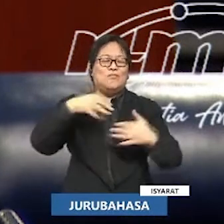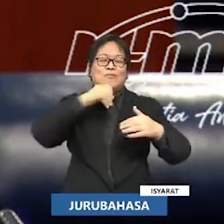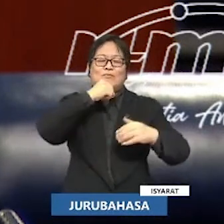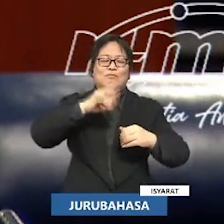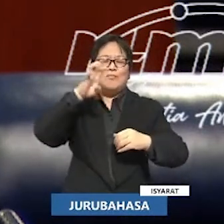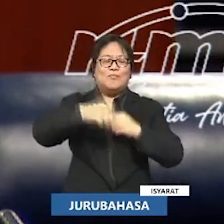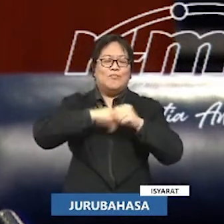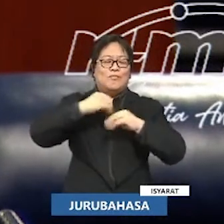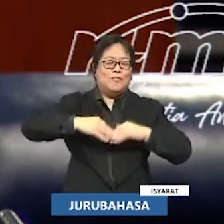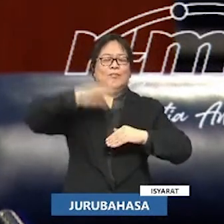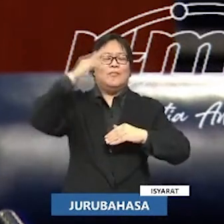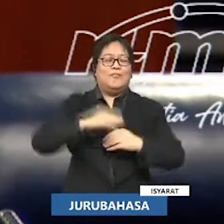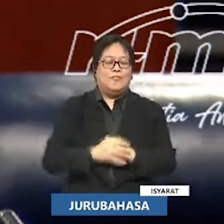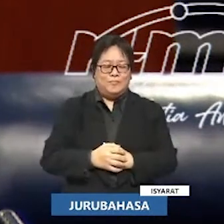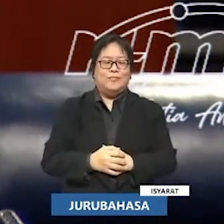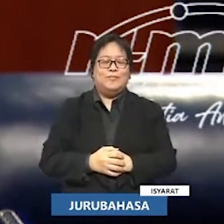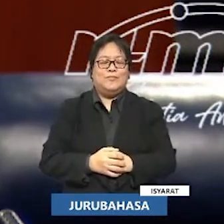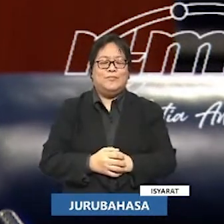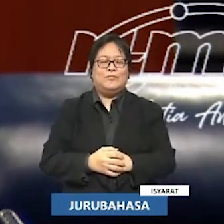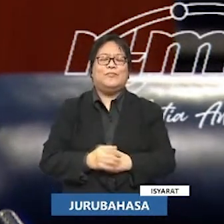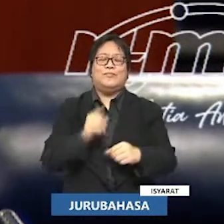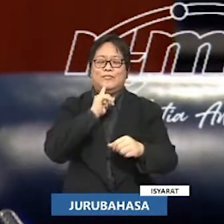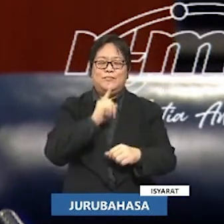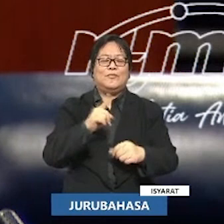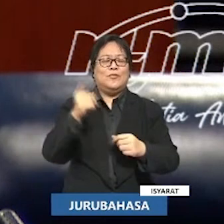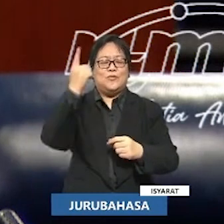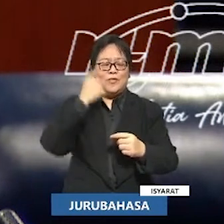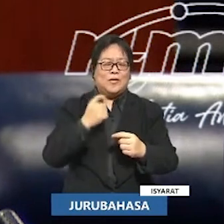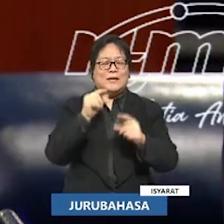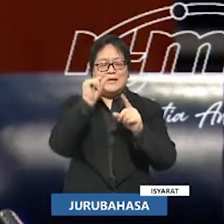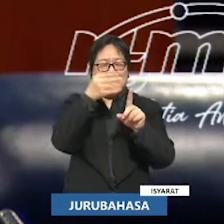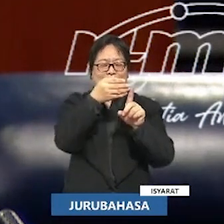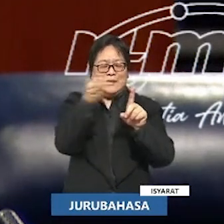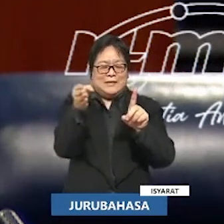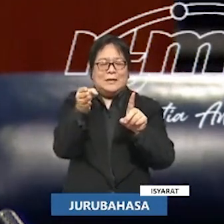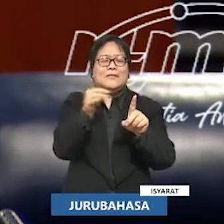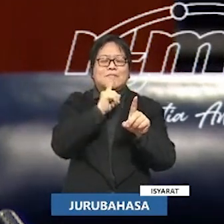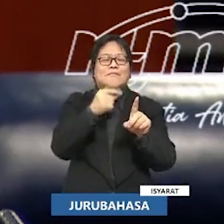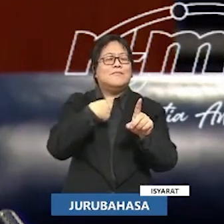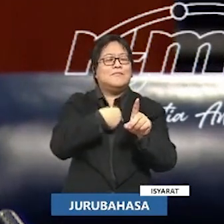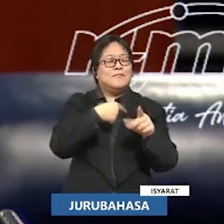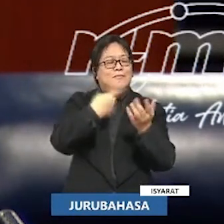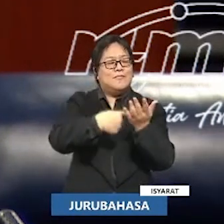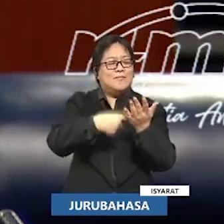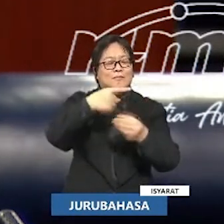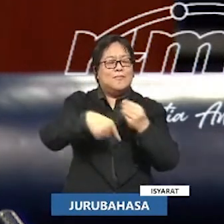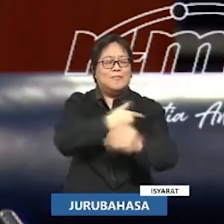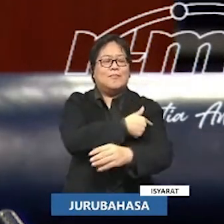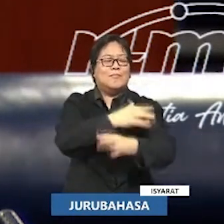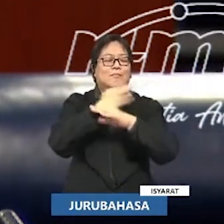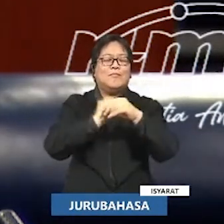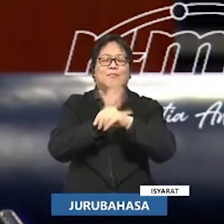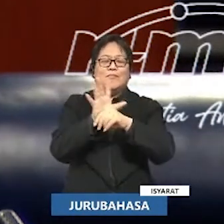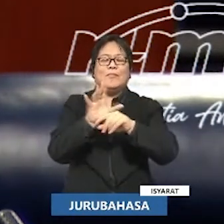melebihi 40. Jadi saya nak beritahu tu dulu kan. Walaupun soalan ni agak sedikit terkeluar lah, kita sedang bincang tentang vaksinasi